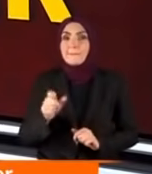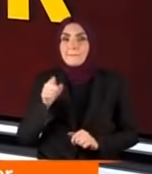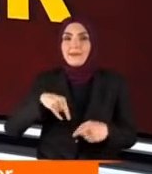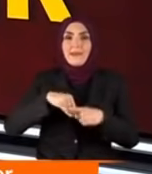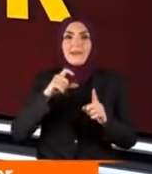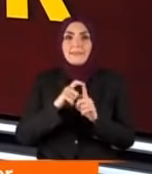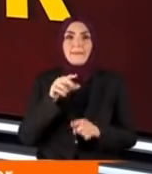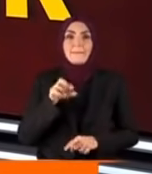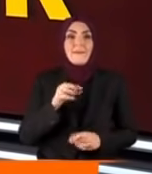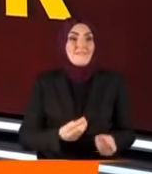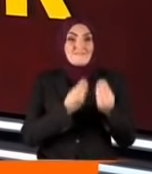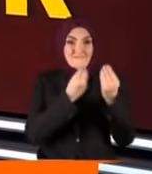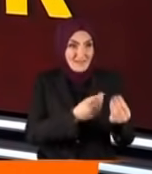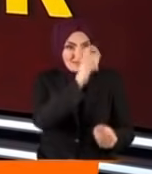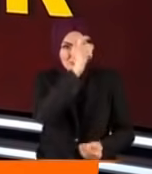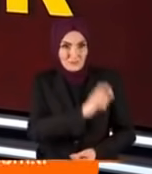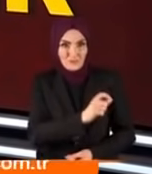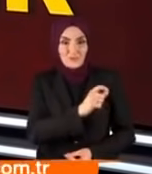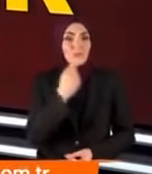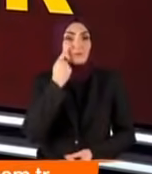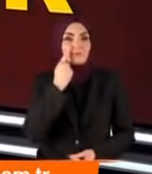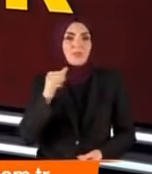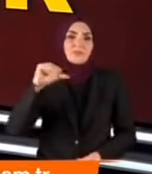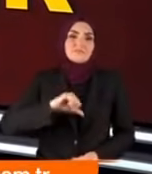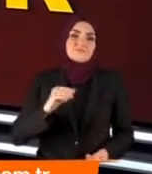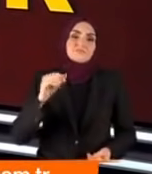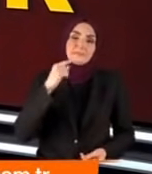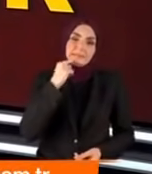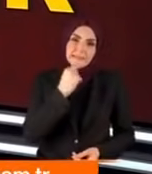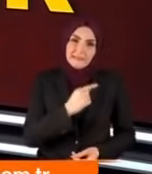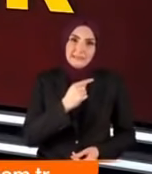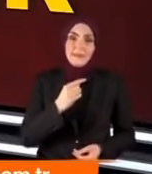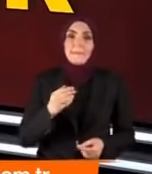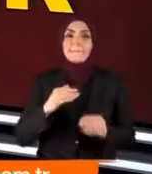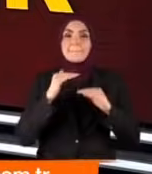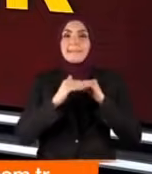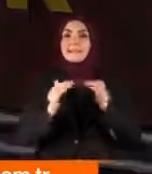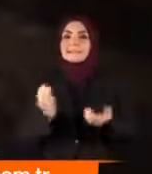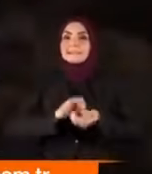verir cümlesiyle Millet İttifakı'nın taraflarına açıkça gözdağı verdi.